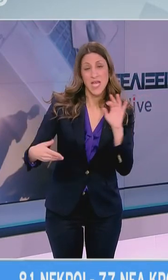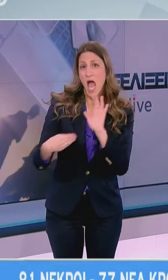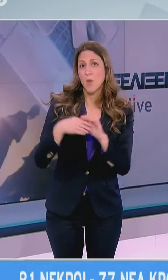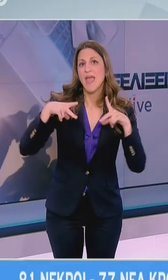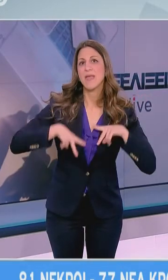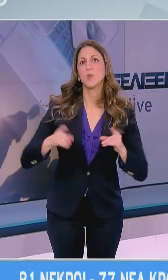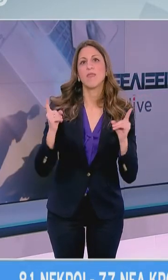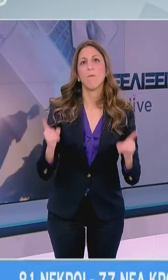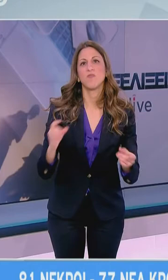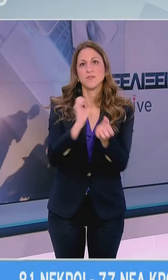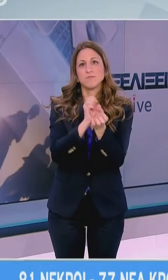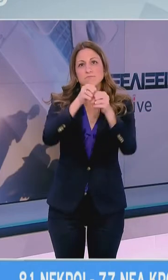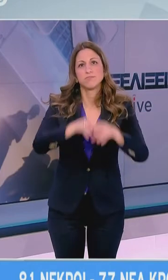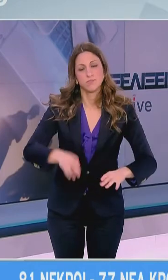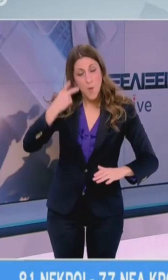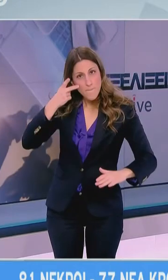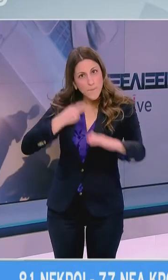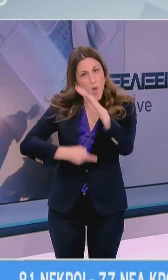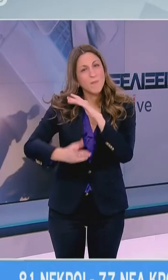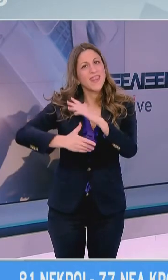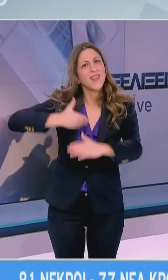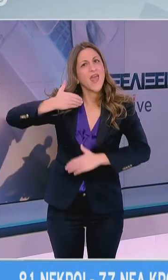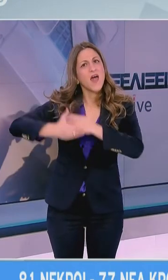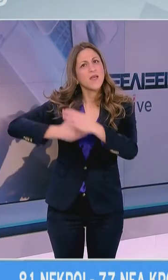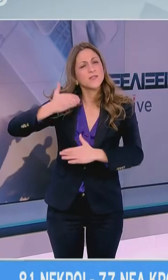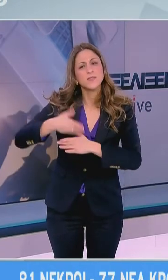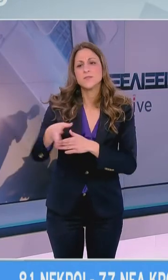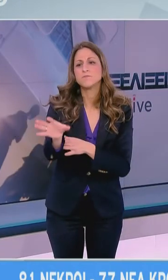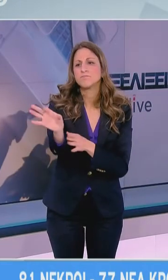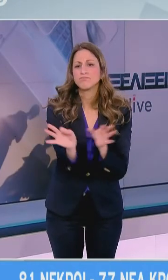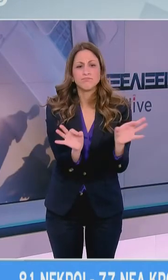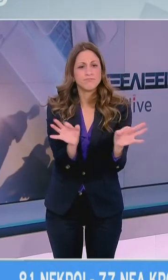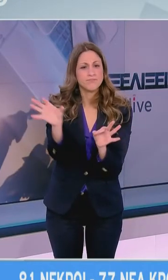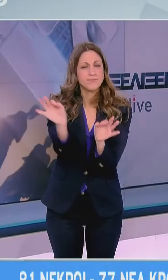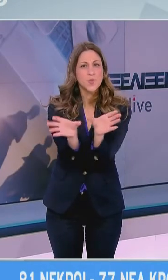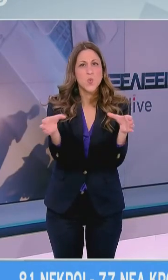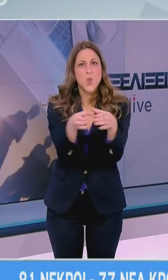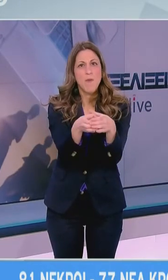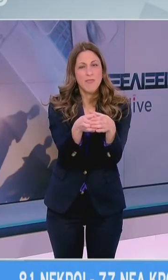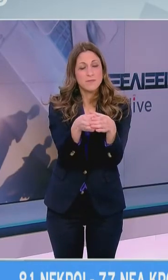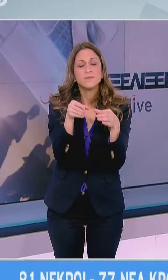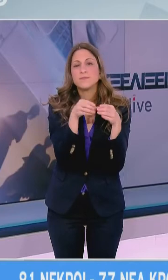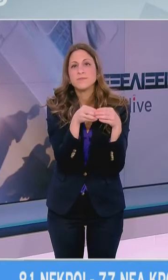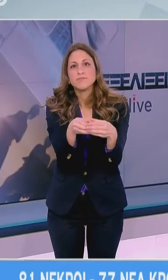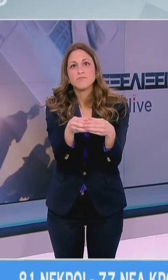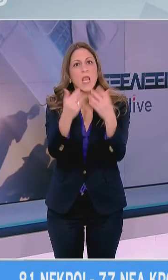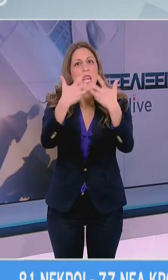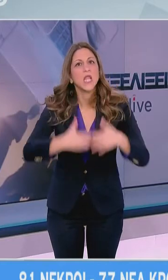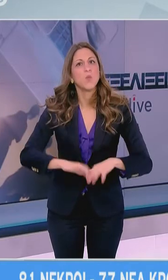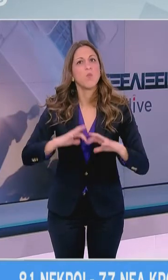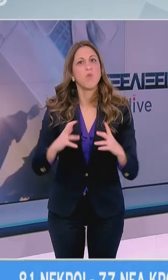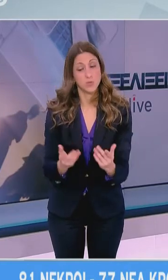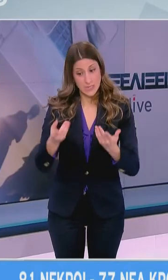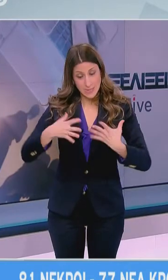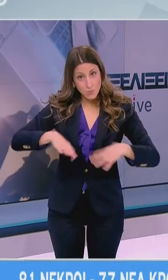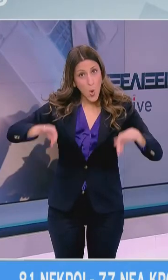κοινή υπουργική απόφαση η οποία προβλέπει τις διαδικασίες σύστασης, συγκρότησης και λειτουργίας των κινητών αυτών μονάδων. Ήδη έχει γίνει